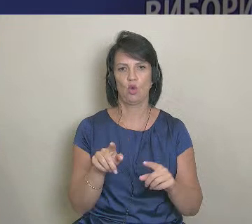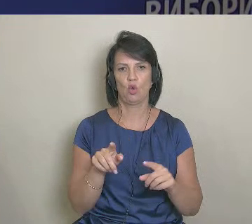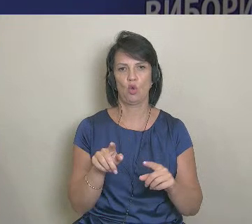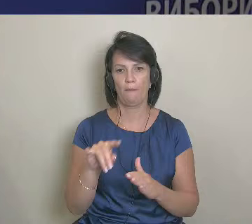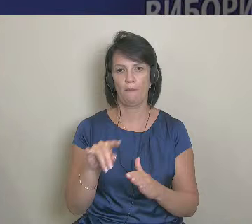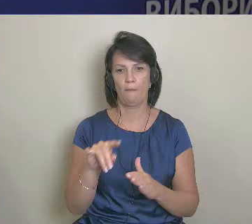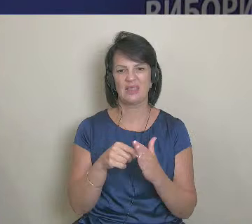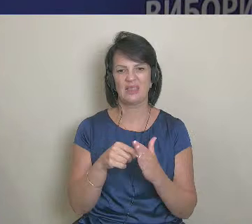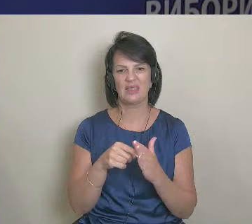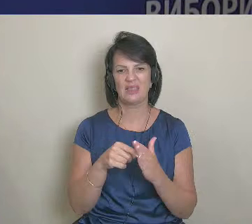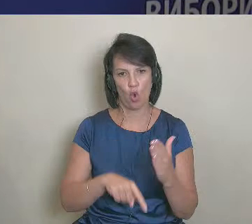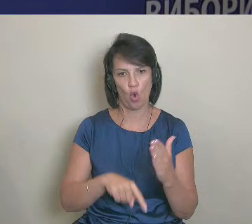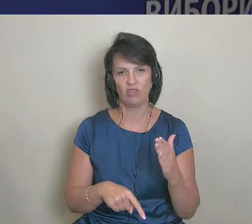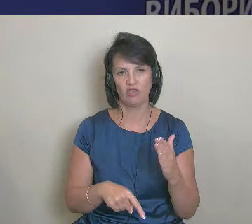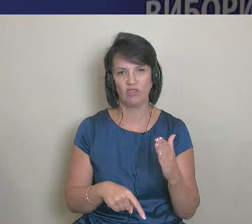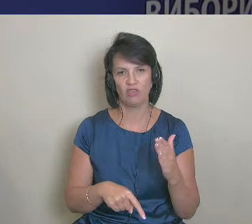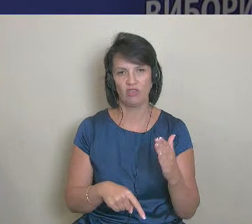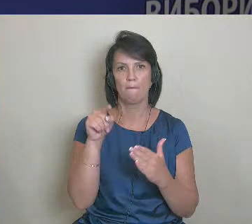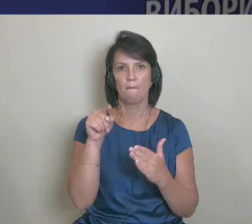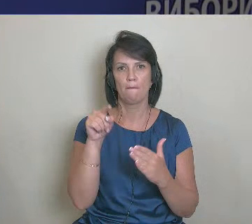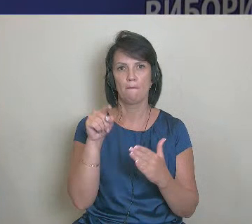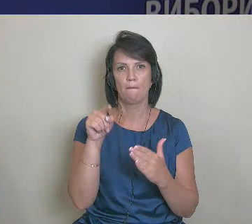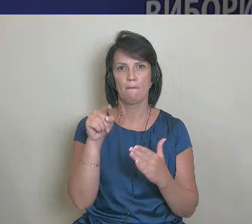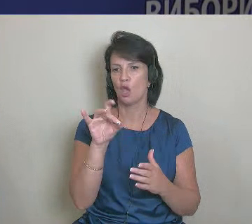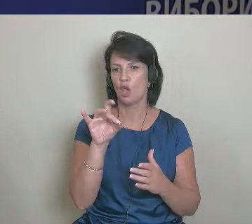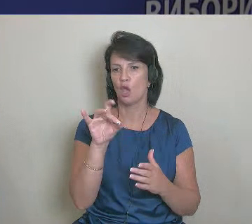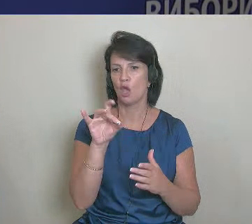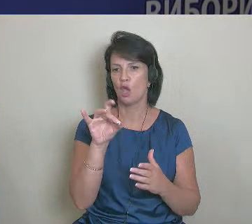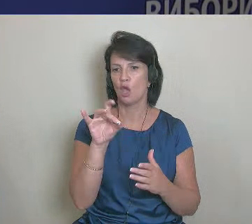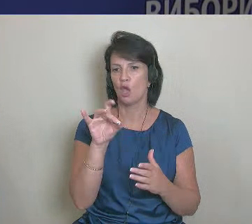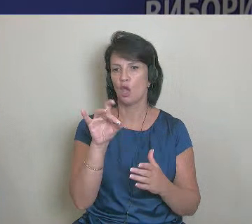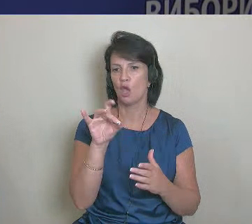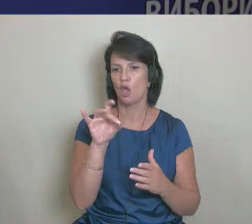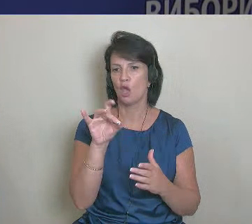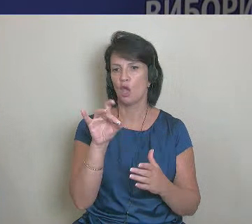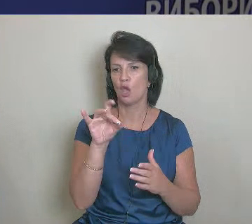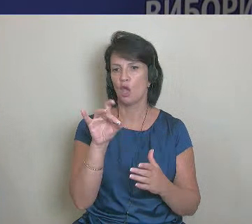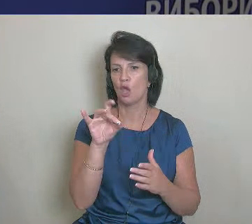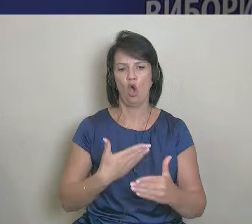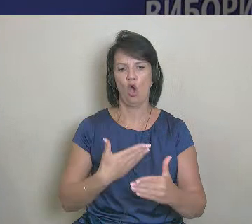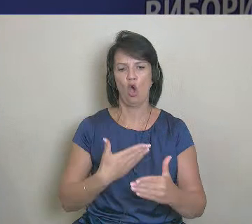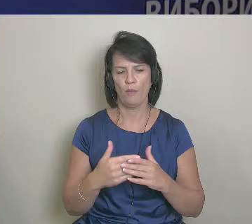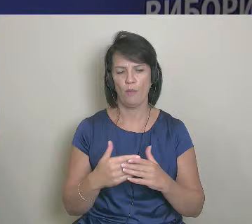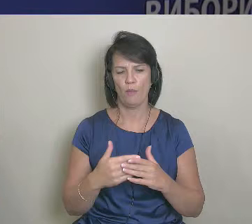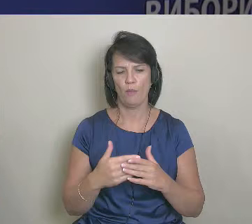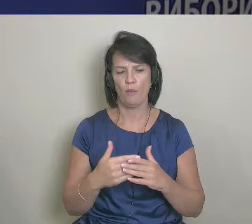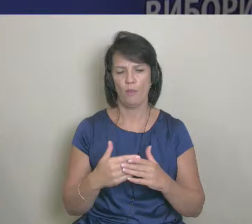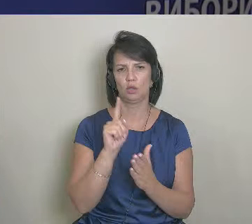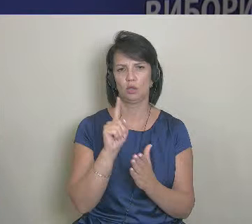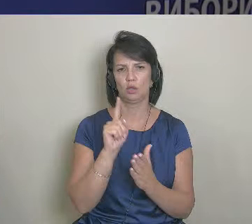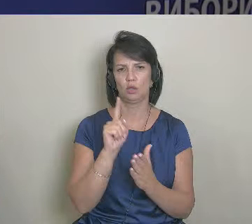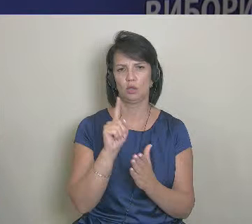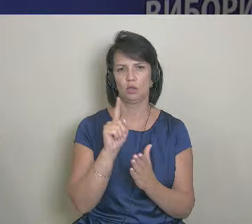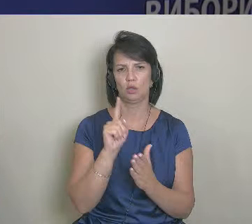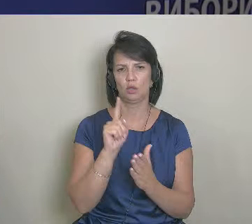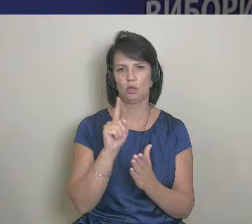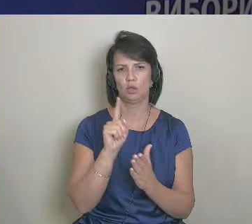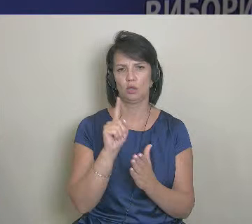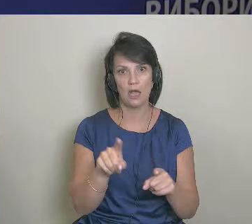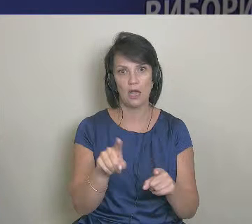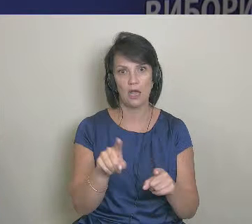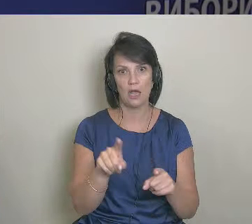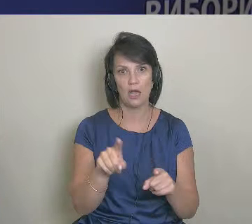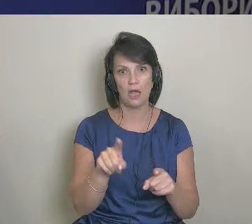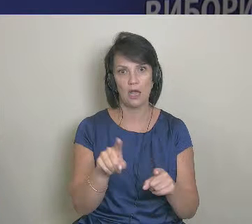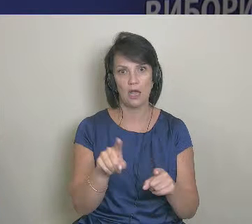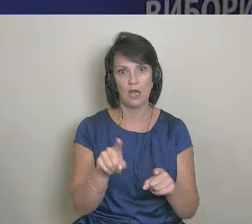circumstances and situation. Everybody should be involved, and the issue of trust, the role of political parties, NGOs, all that should